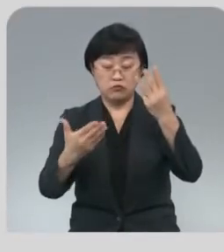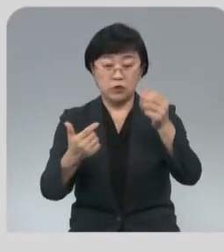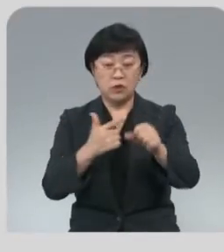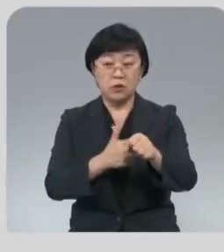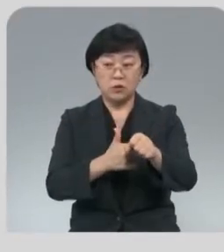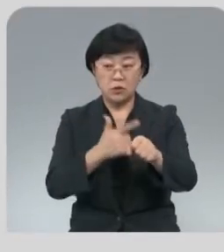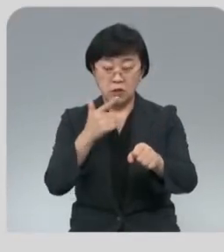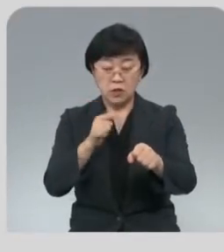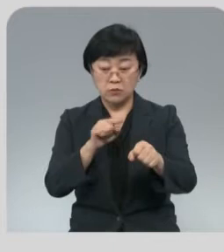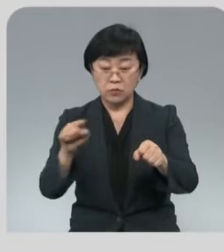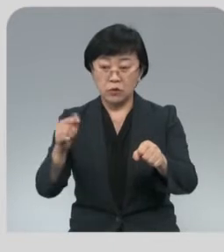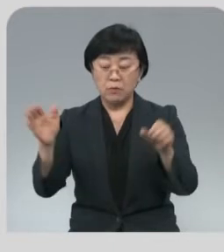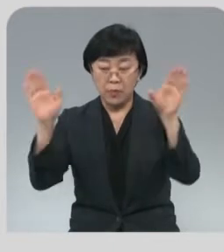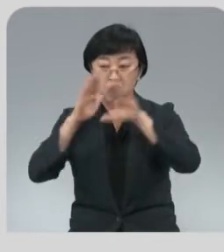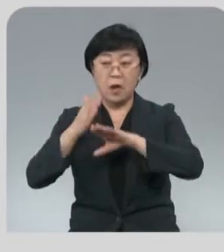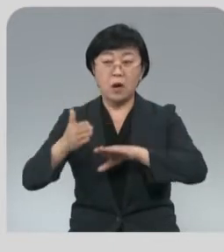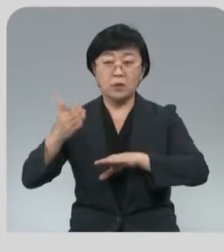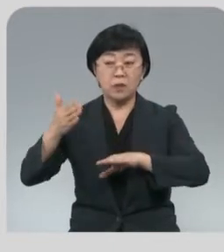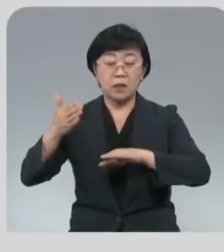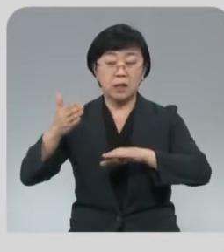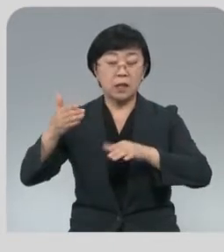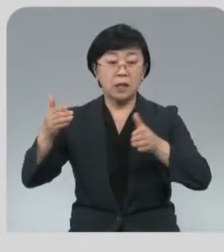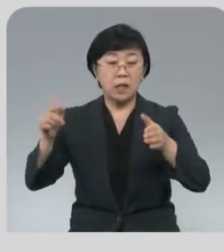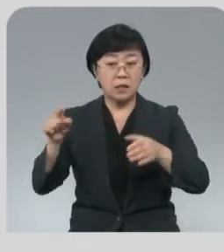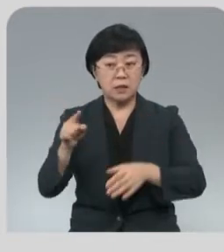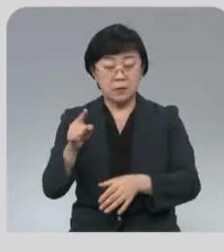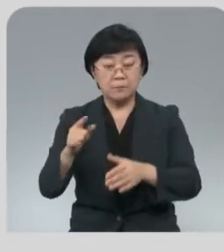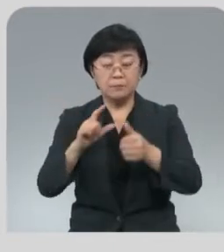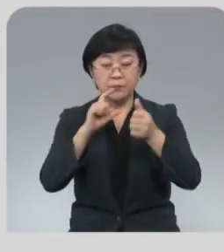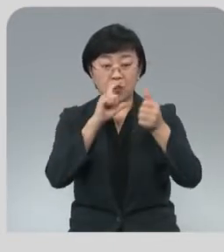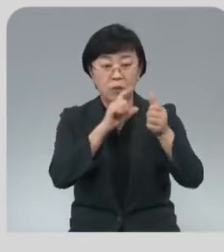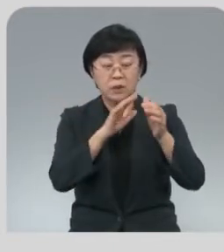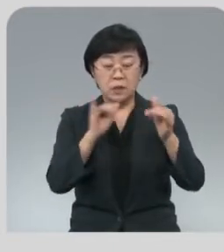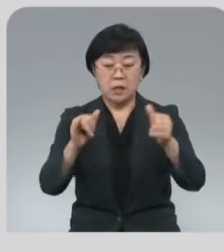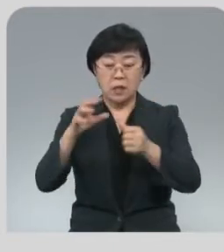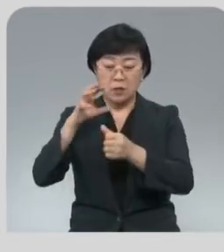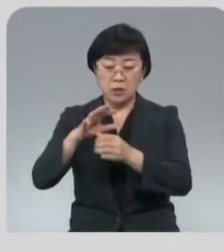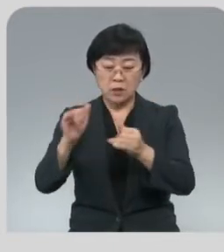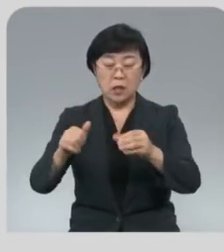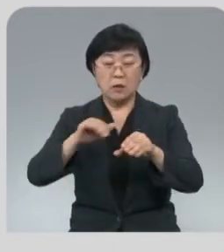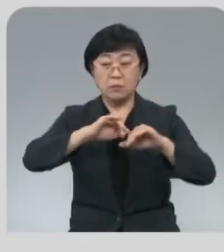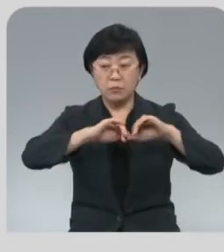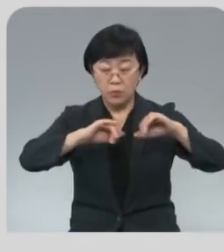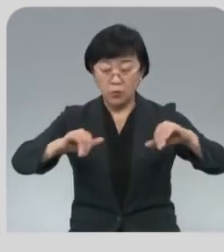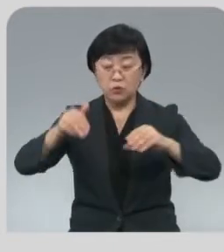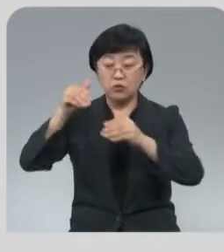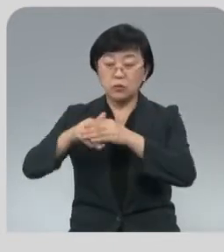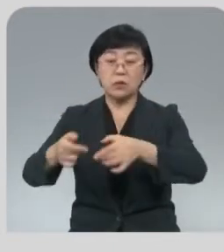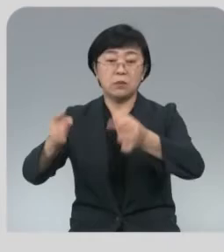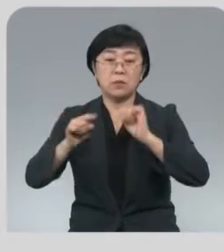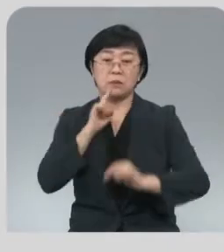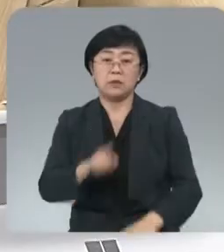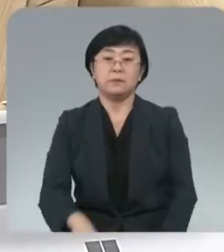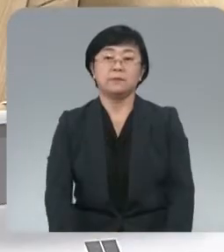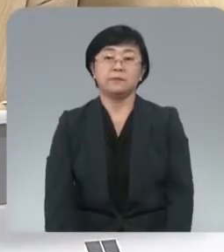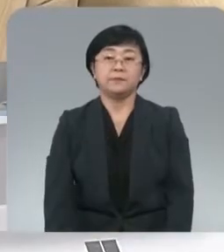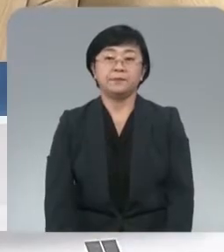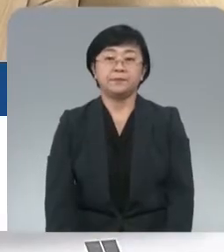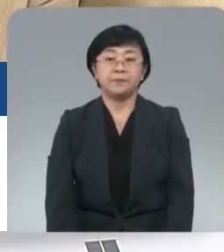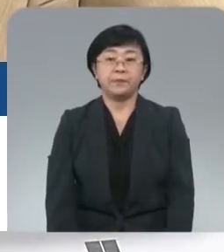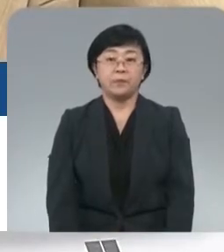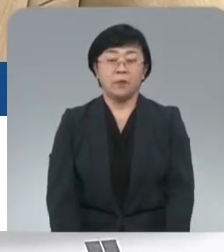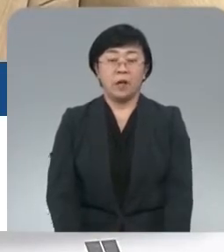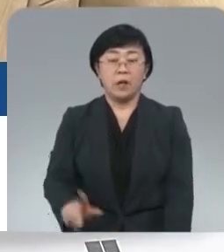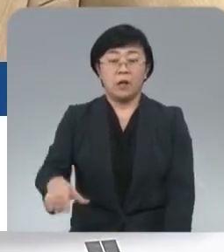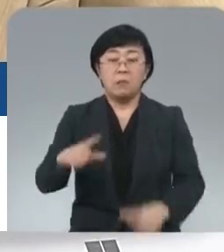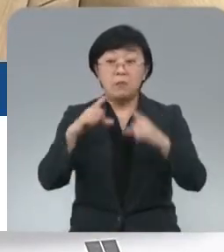저녁 6시부터 밤 9시까지 시간에 확진자와 격리자의 별도 투표를 가능하게 하자는 겁니다.